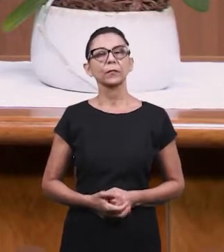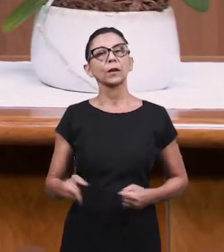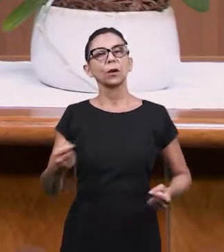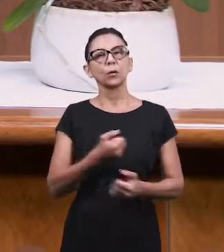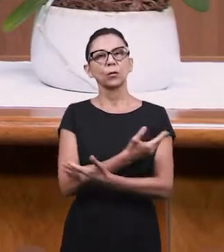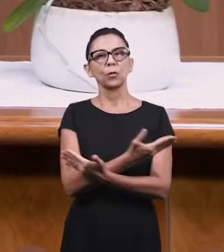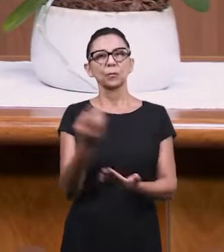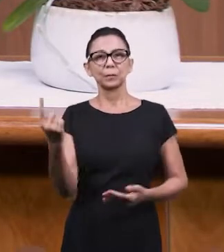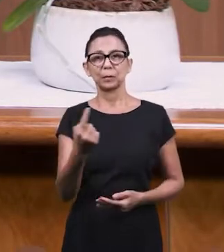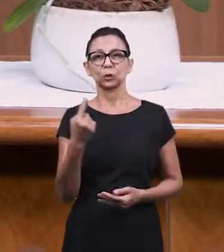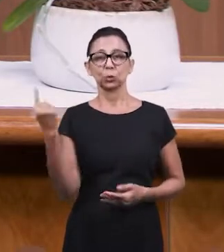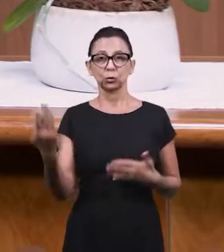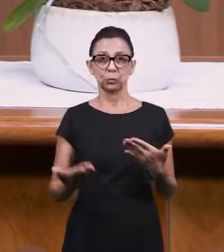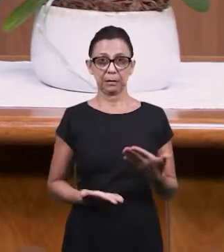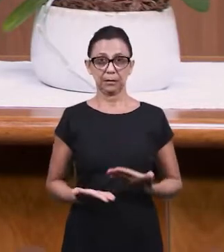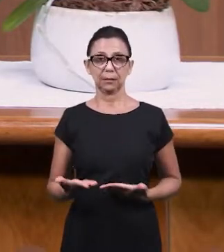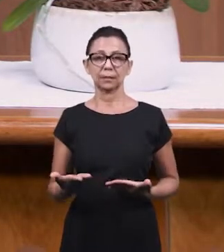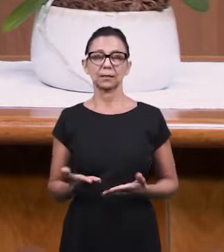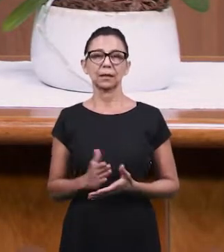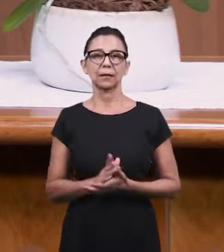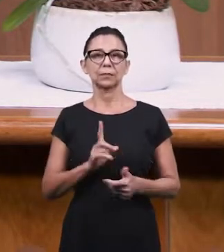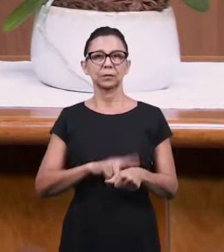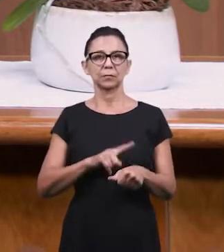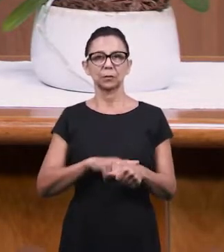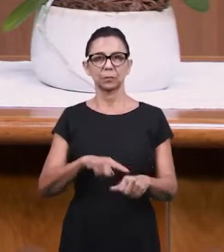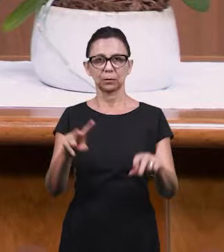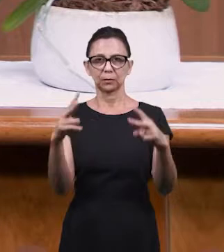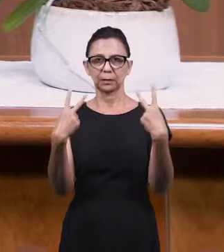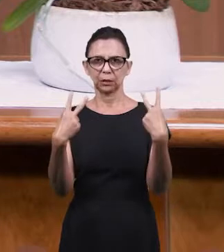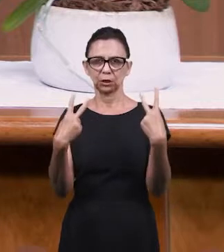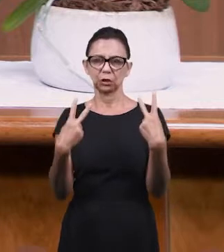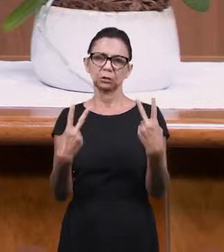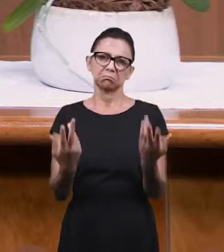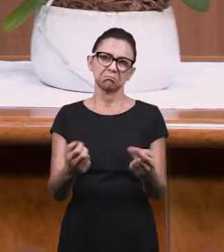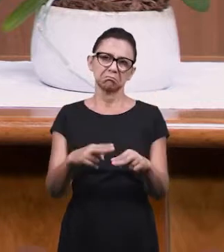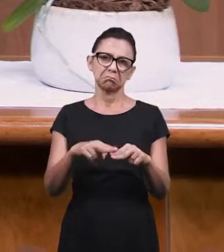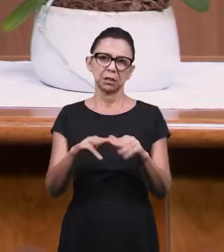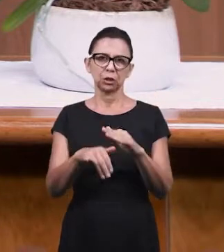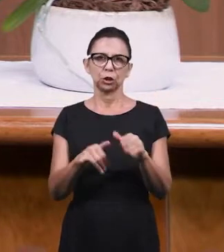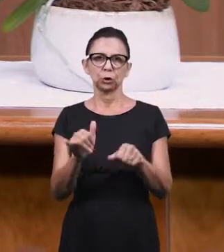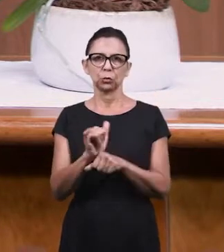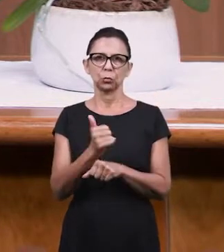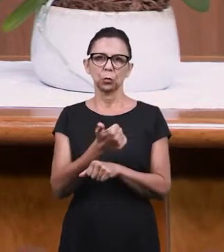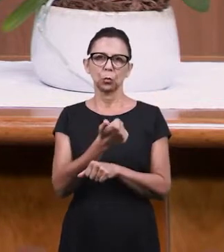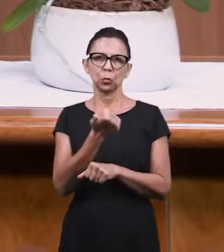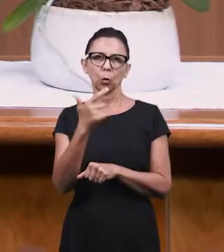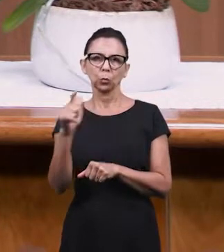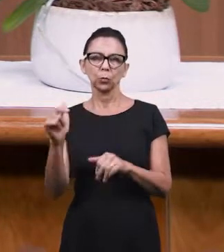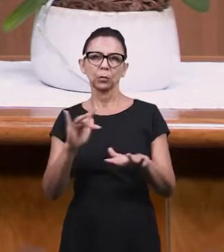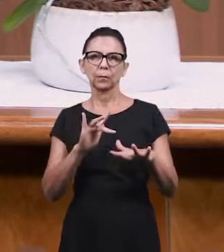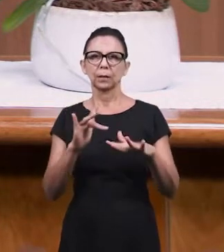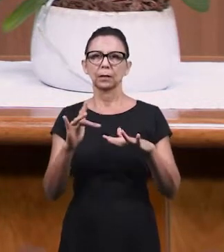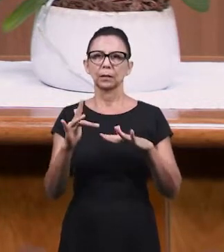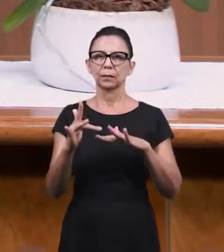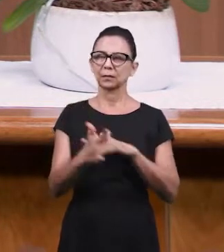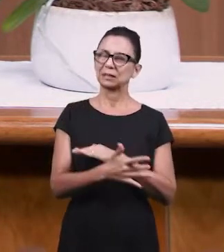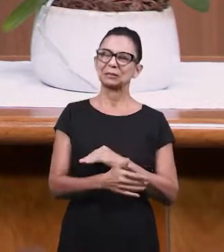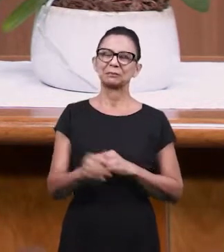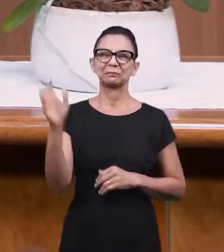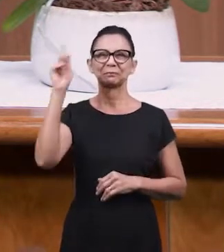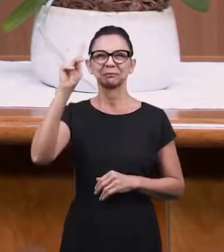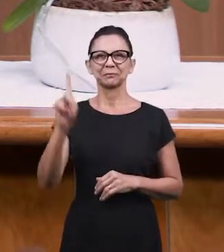veux saluer tous les frères et sœurs qui sont connectés avec nous via YouTube dans la paix du